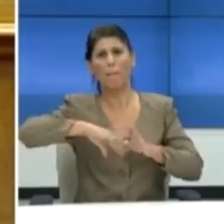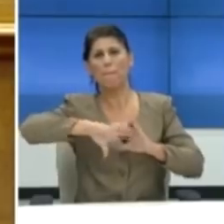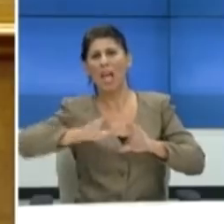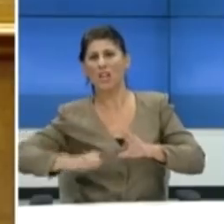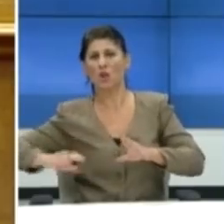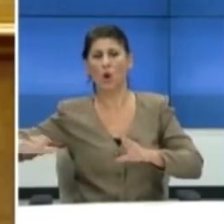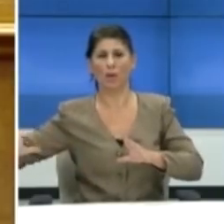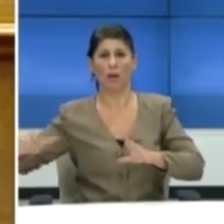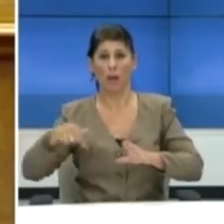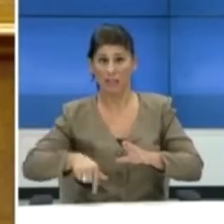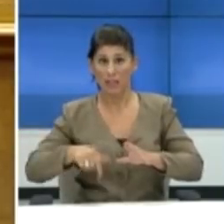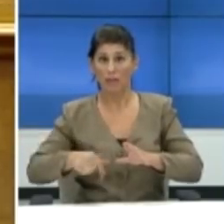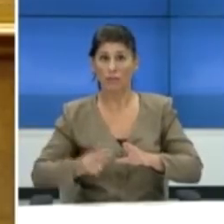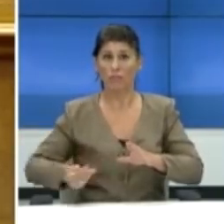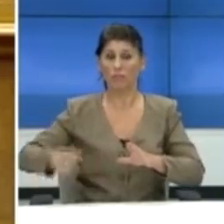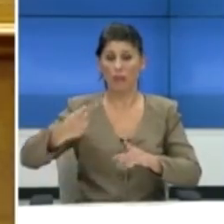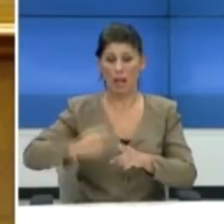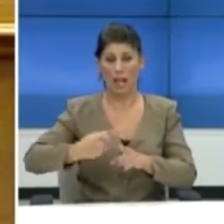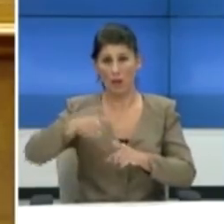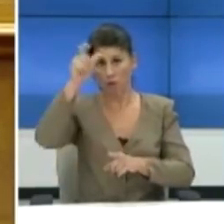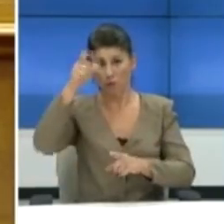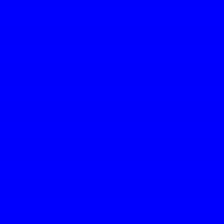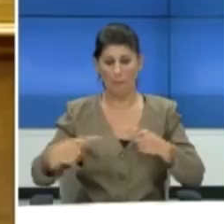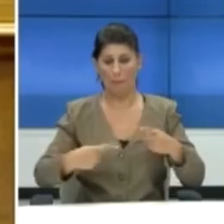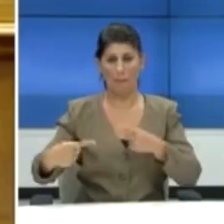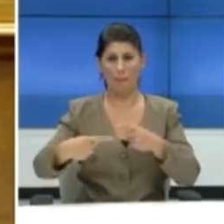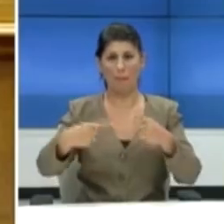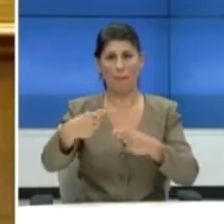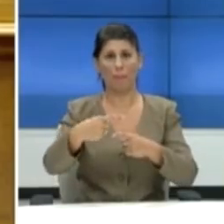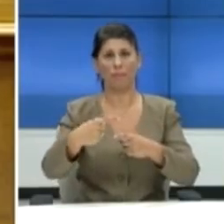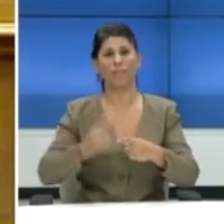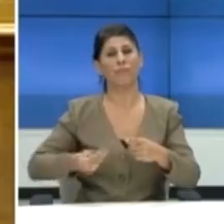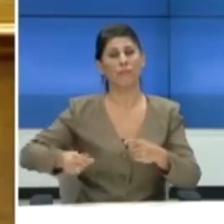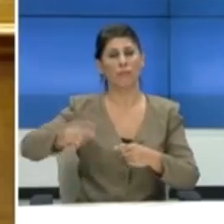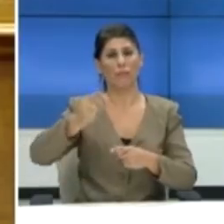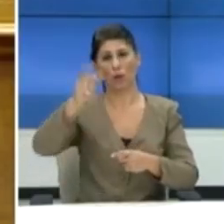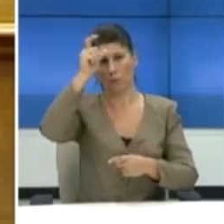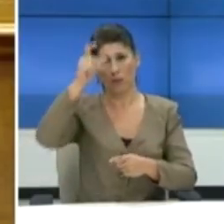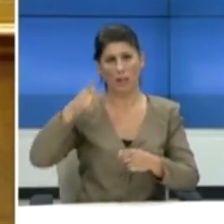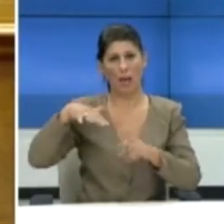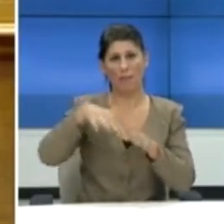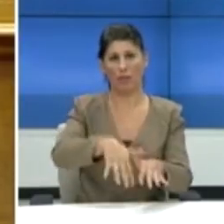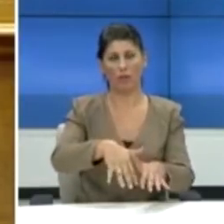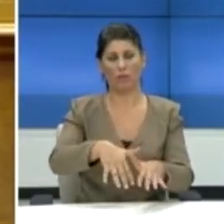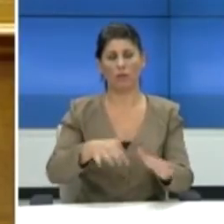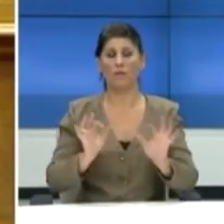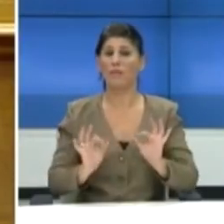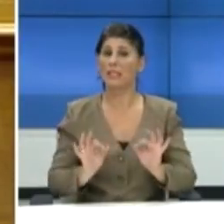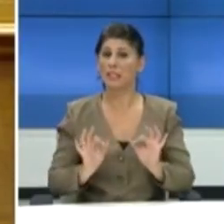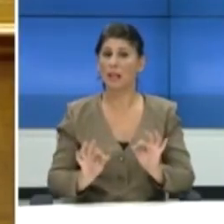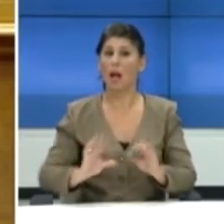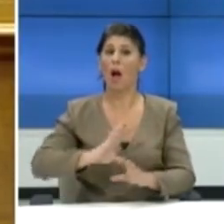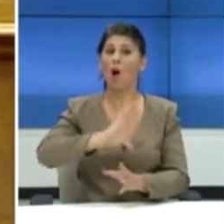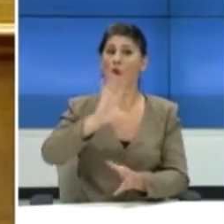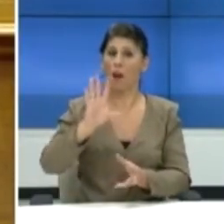αυτούς οξύνεται και η ελληνοτουρκική αντιπαράθεση και η κλιμάκωση της τουρκικής επιθετικότητας. Βέβαια,